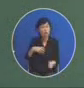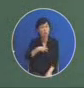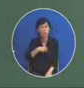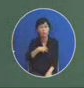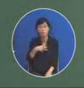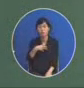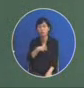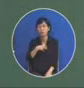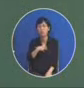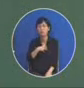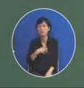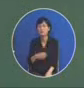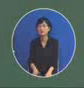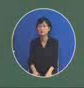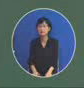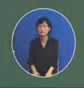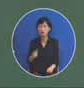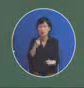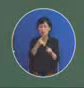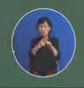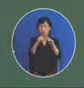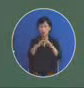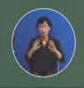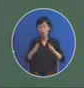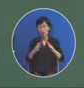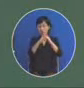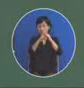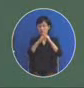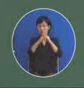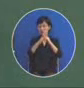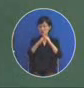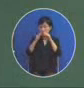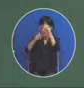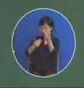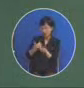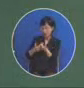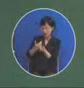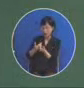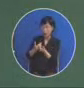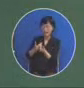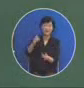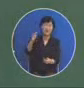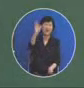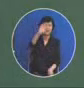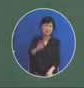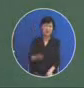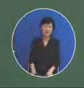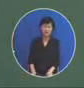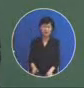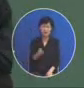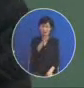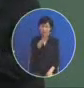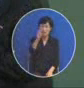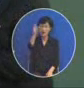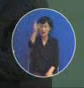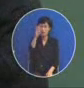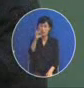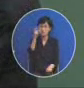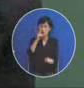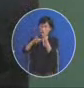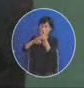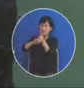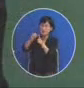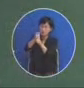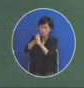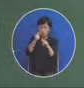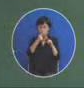그래서 뭐 아니 뭐 성전이다 시험이다 그런 법이 없어요. 그건 몰라서 그래요. 이걸 빼버려서 그런 겁니다. Now they say, oh, we fell into trials building a church. No, there's no